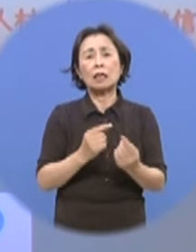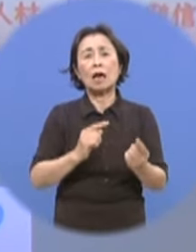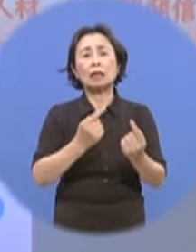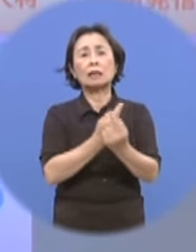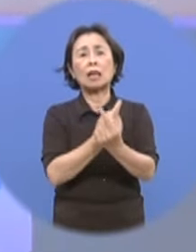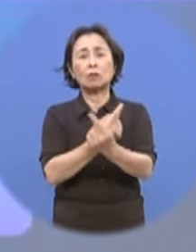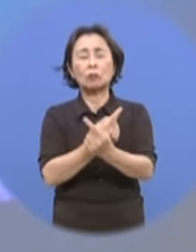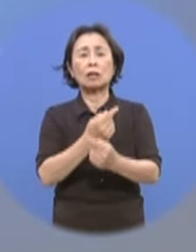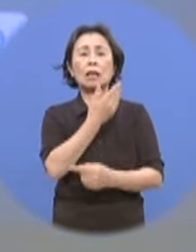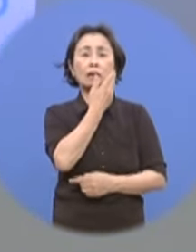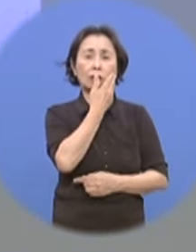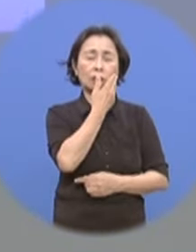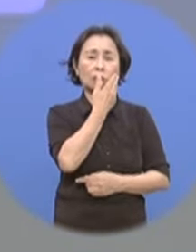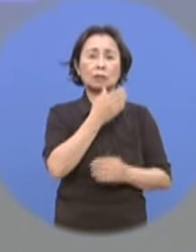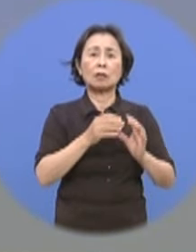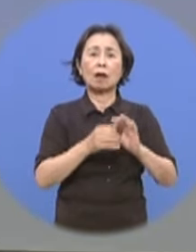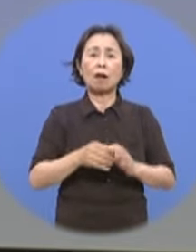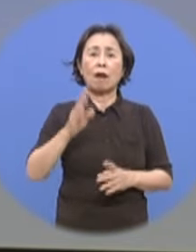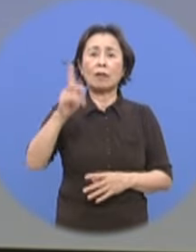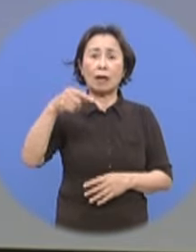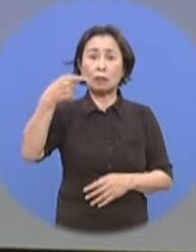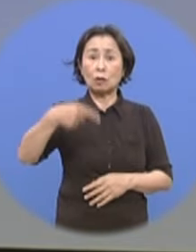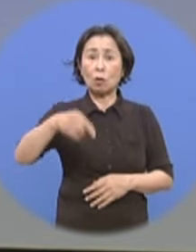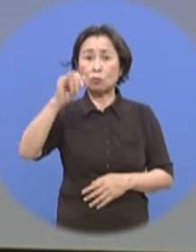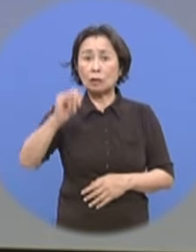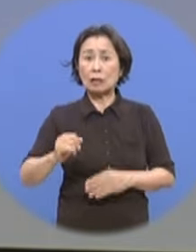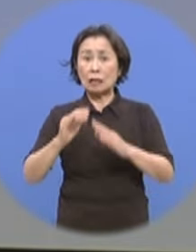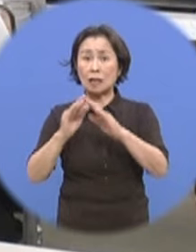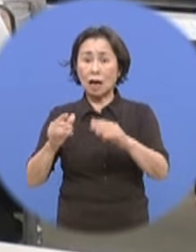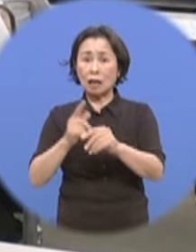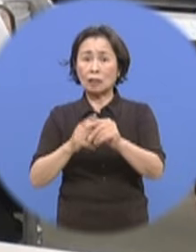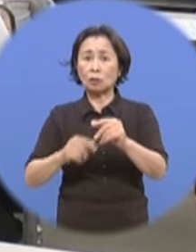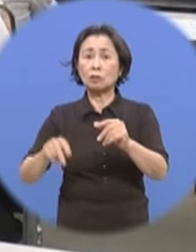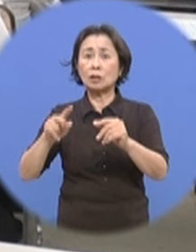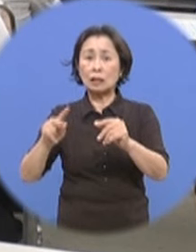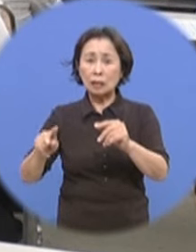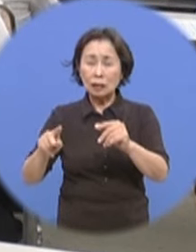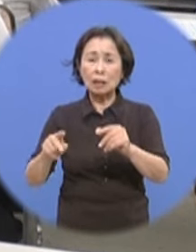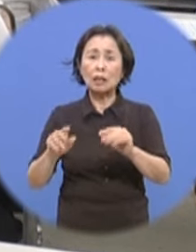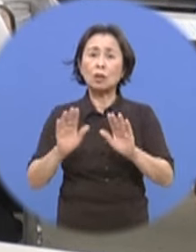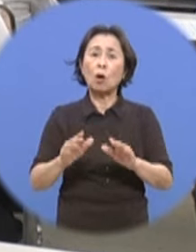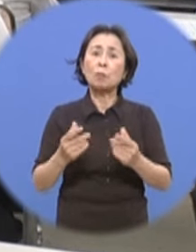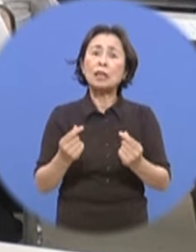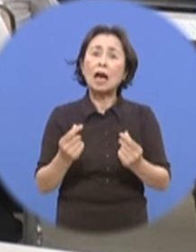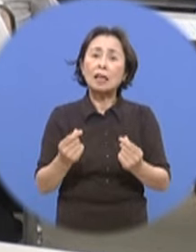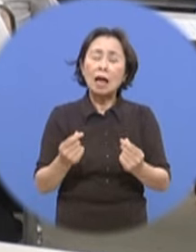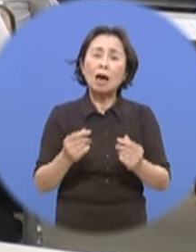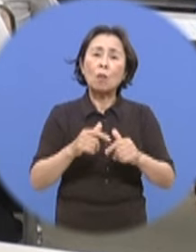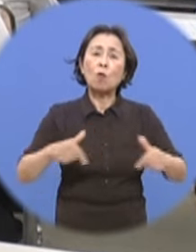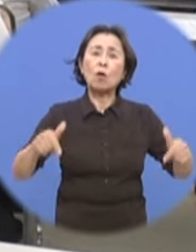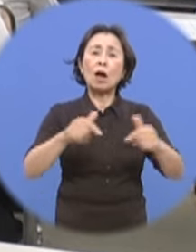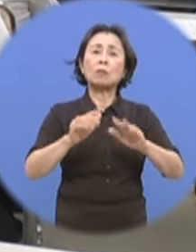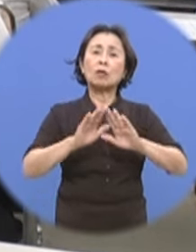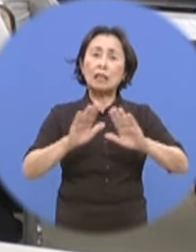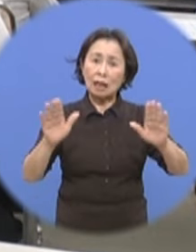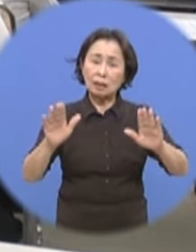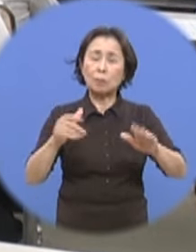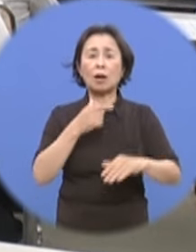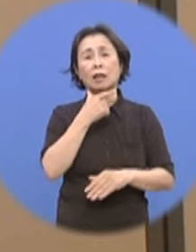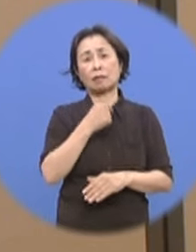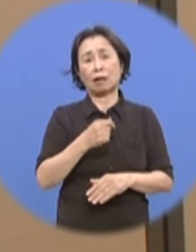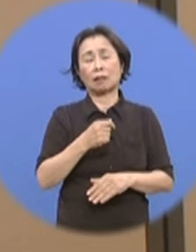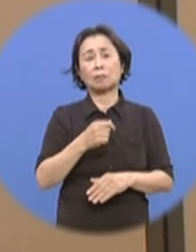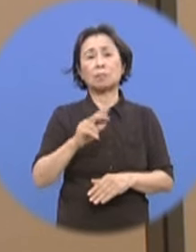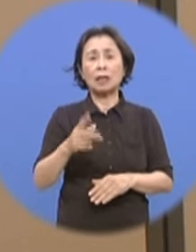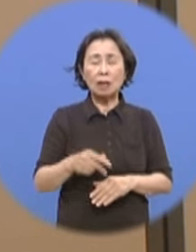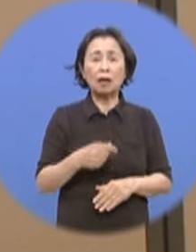思いますですから県教育委員会が中心となってえこういったフォーラムを開いてもらうことで私たち地方の教員会として